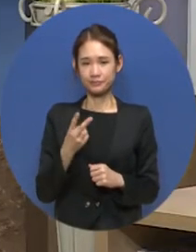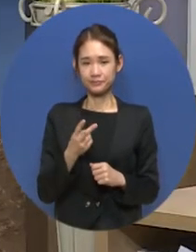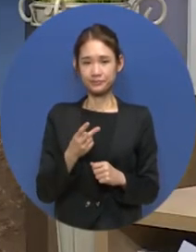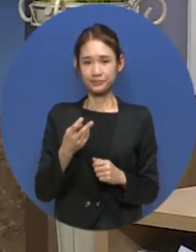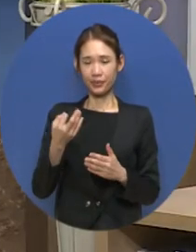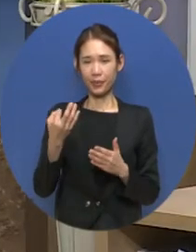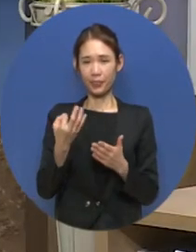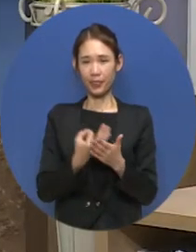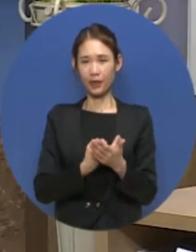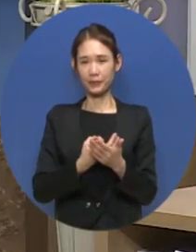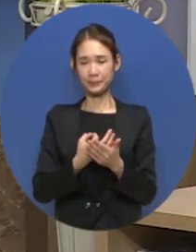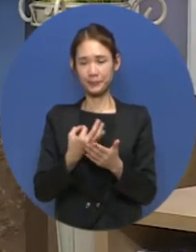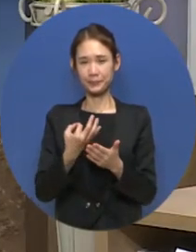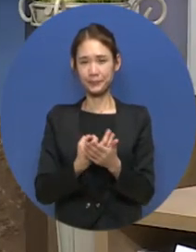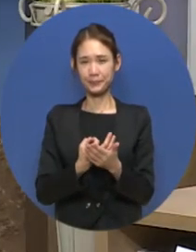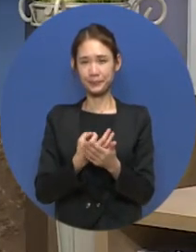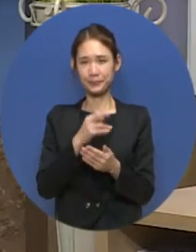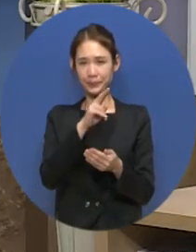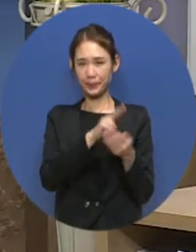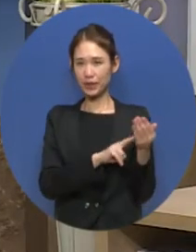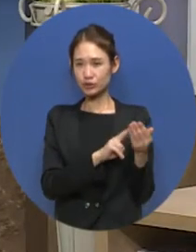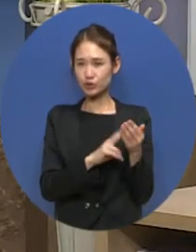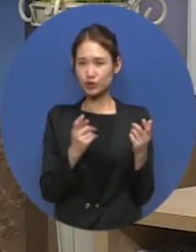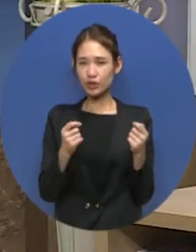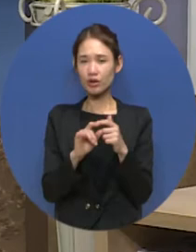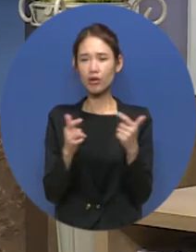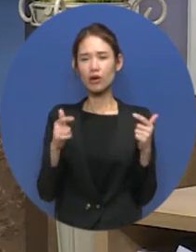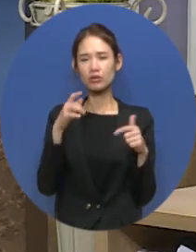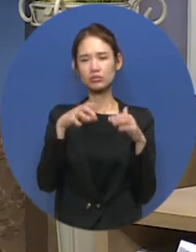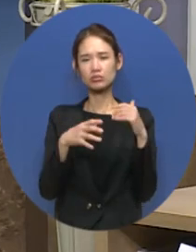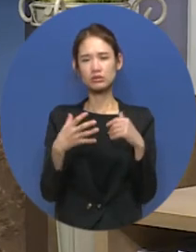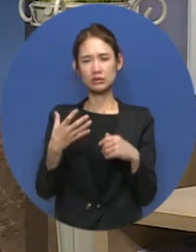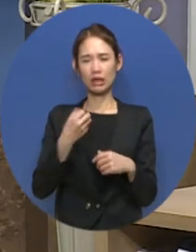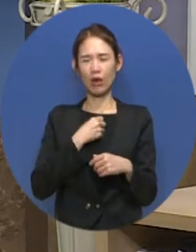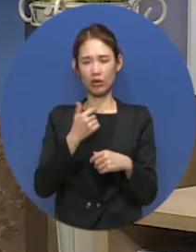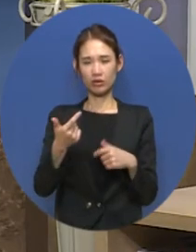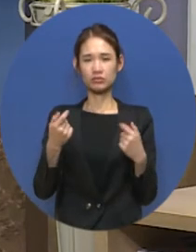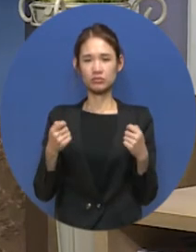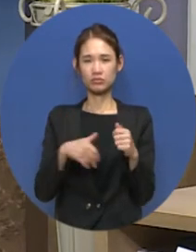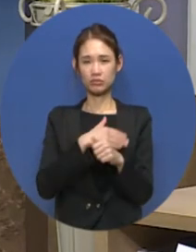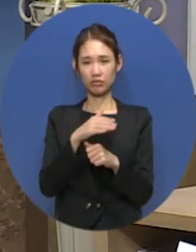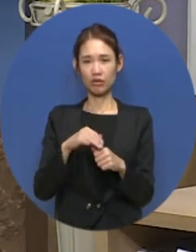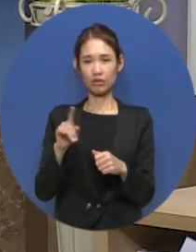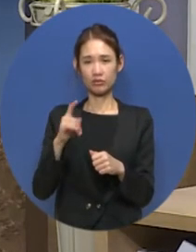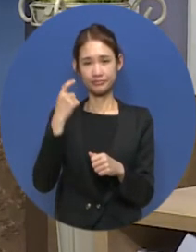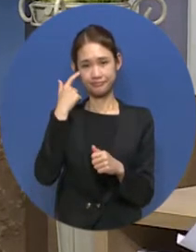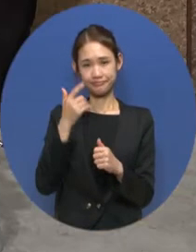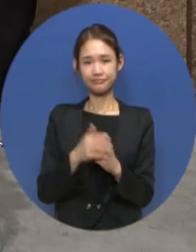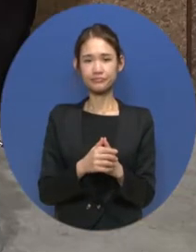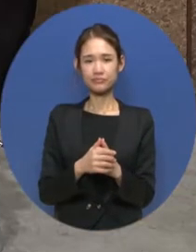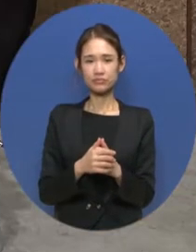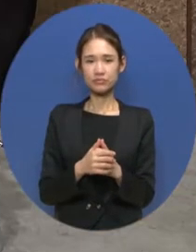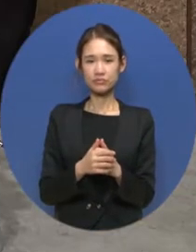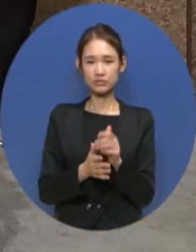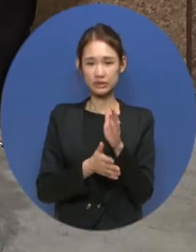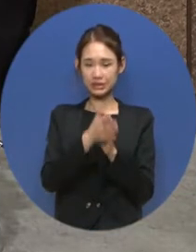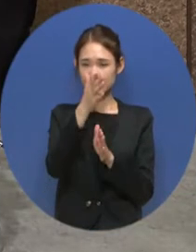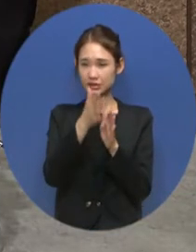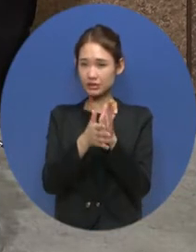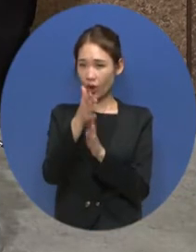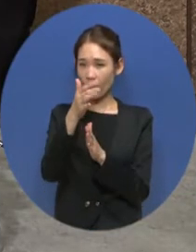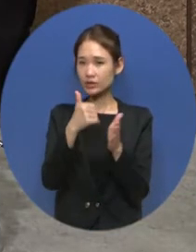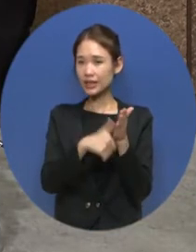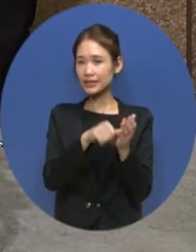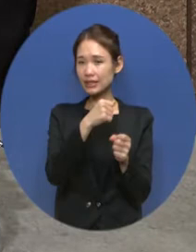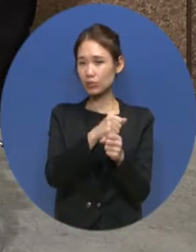뭐 매출이라고 할까요? 그런 것에도 또 타격이 클것 같은데 네. 어떤가요? 어느 정도신지. 시설의 어떤 생산품에